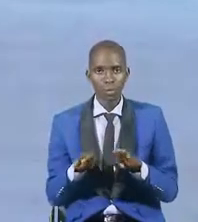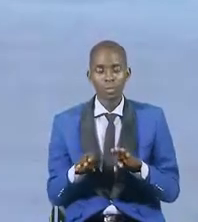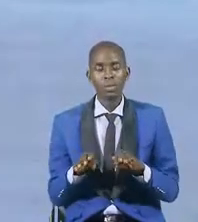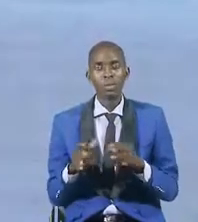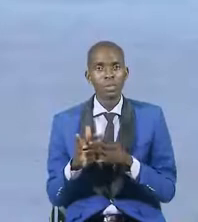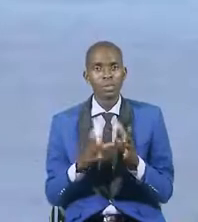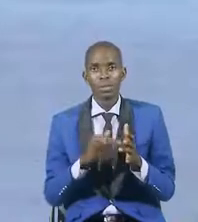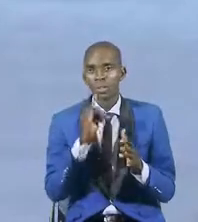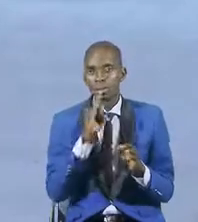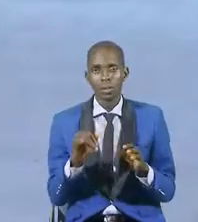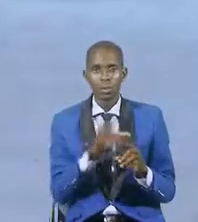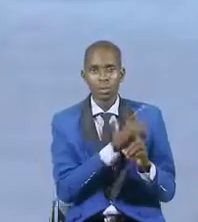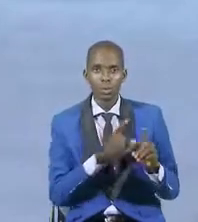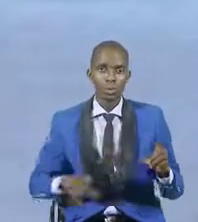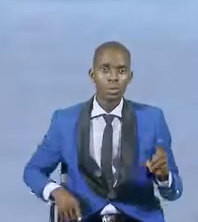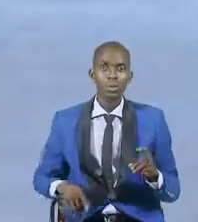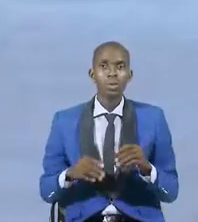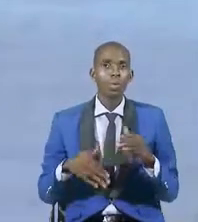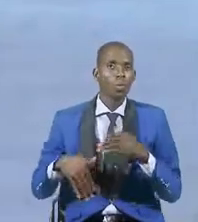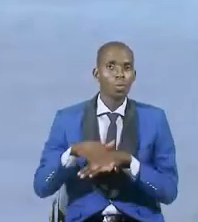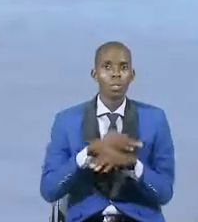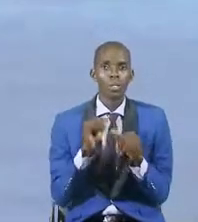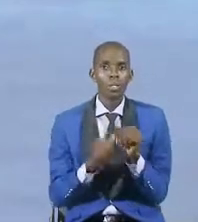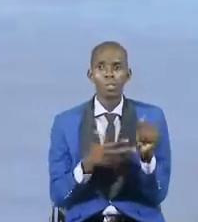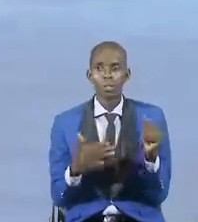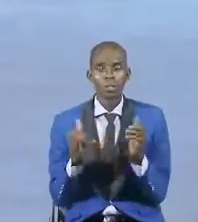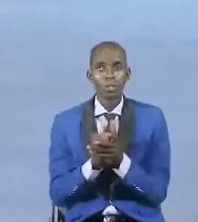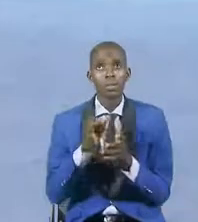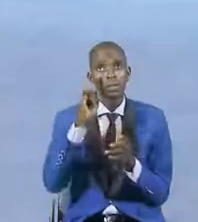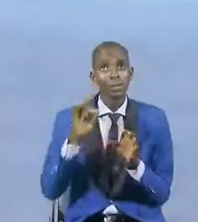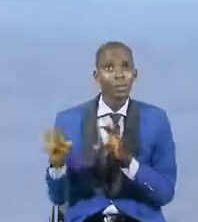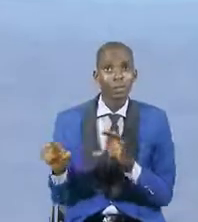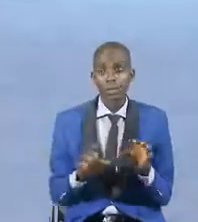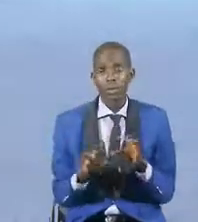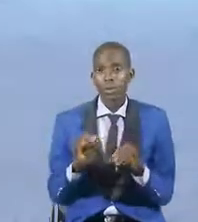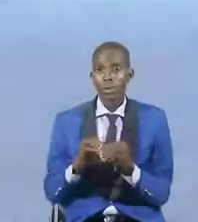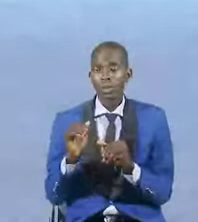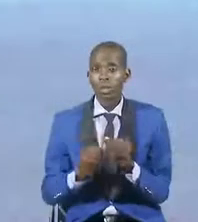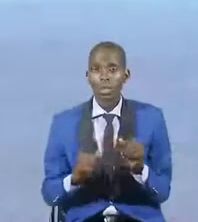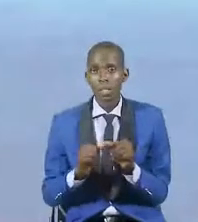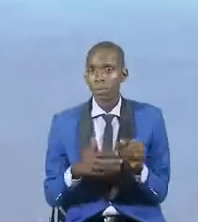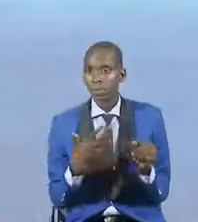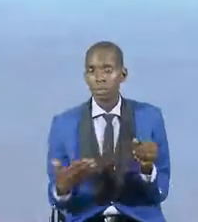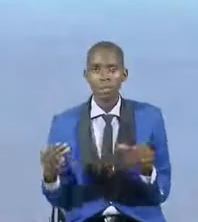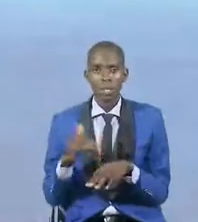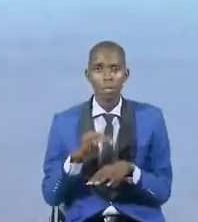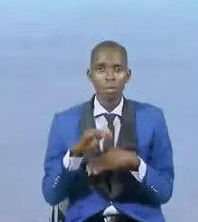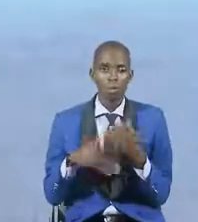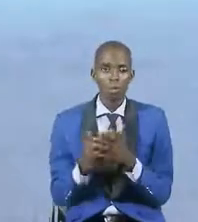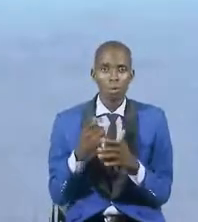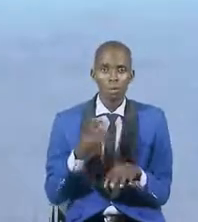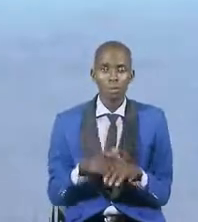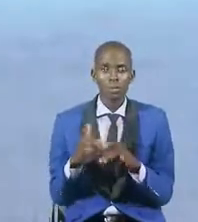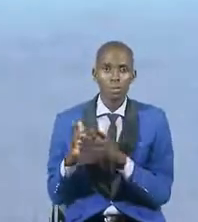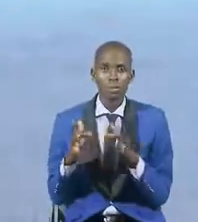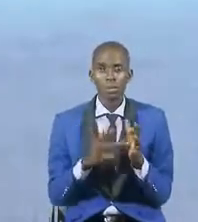actes, Jésus-Christ est Seigneur. Et dans tout ce qu'il fait, dans toutes les situations, à tout